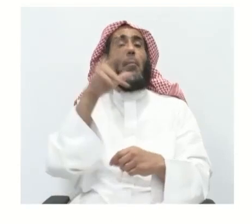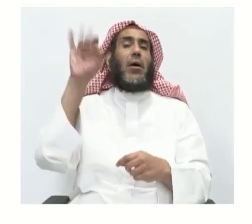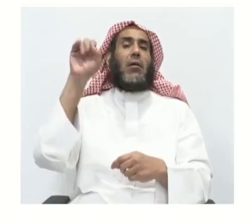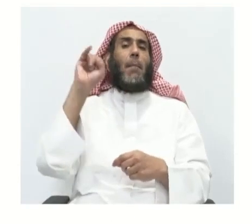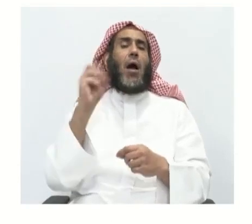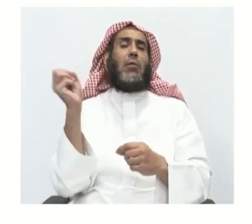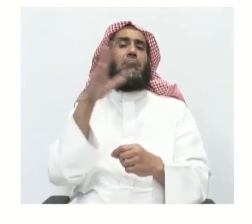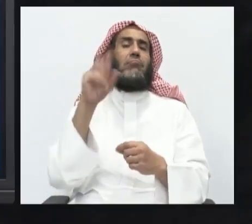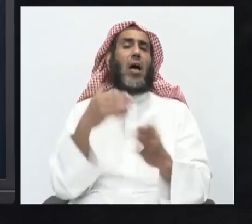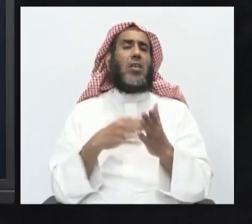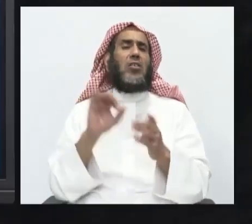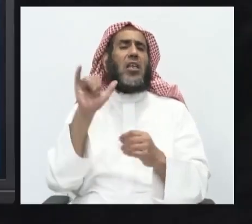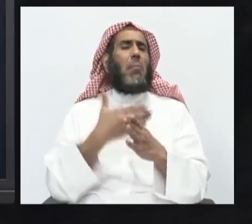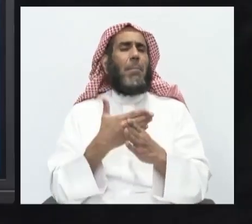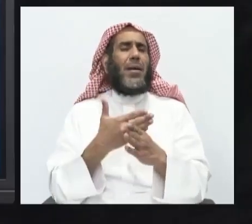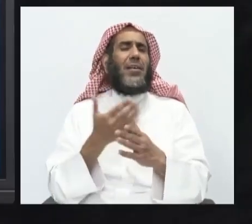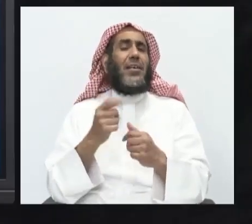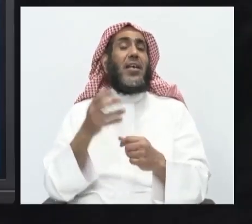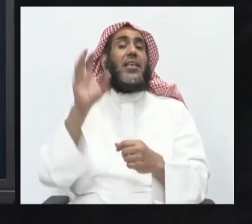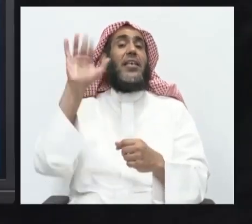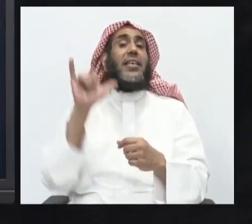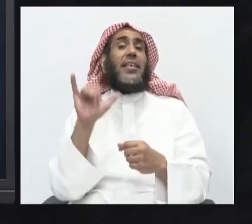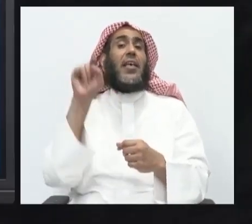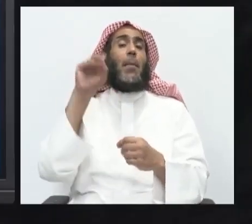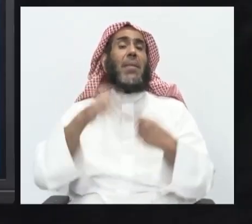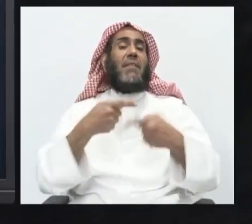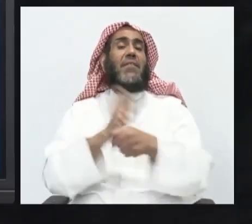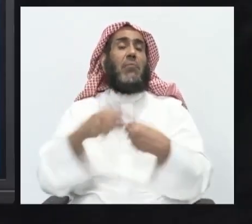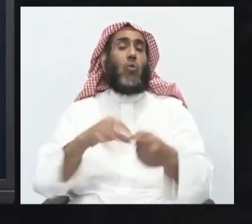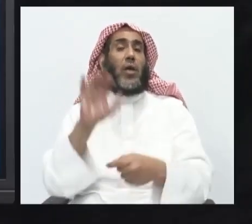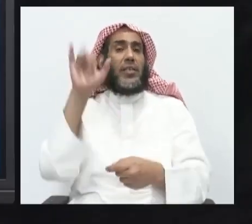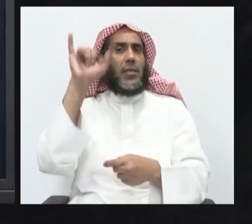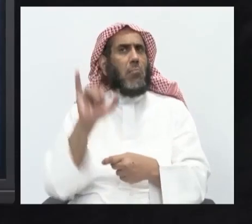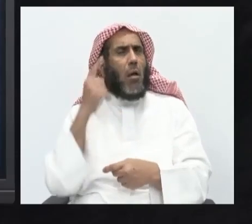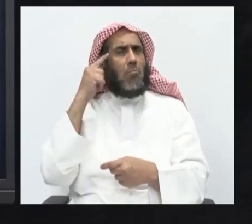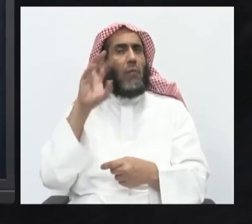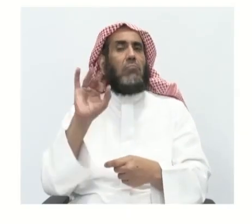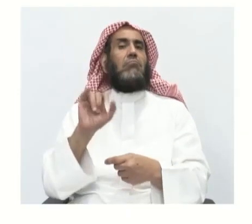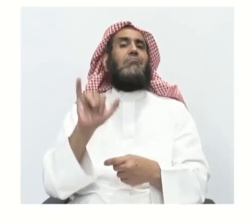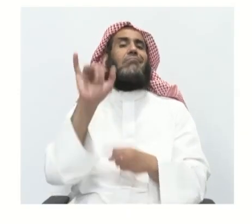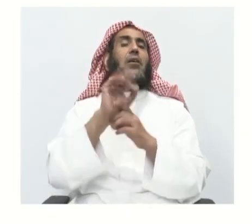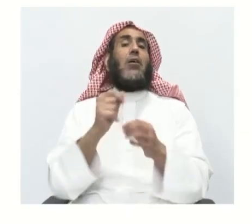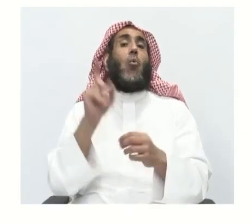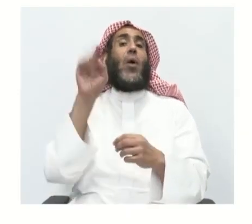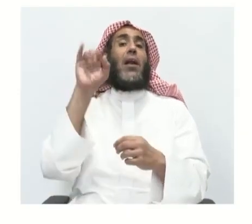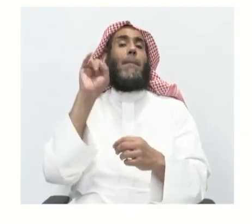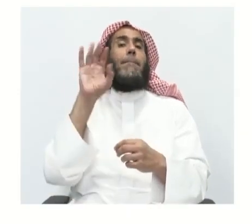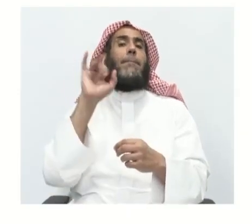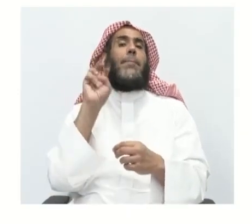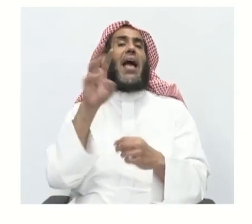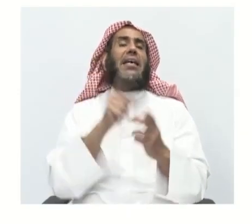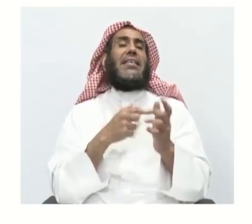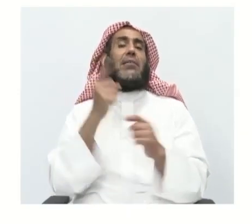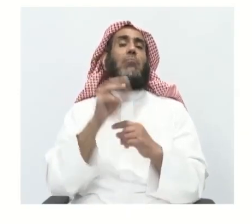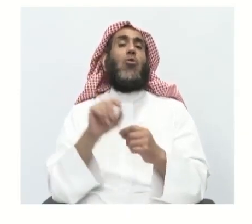رمى على صوره يا هنا ايضا يرمي للمضارع هنا ايضا اصله ياء ورميه اسم